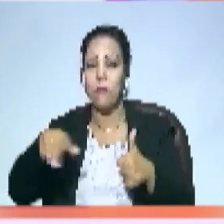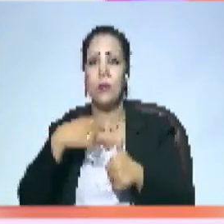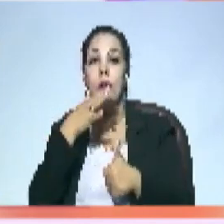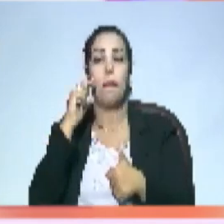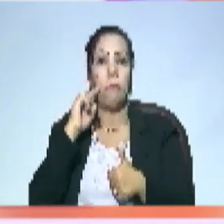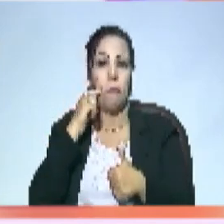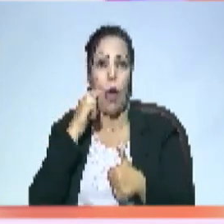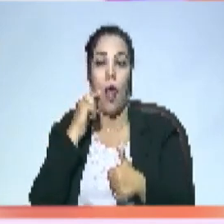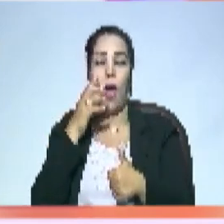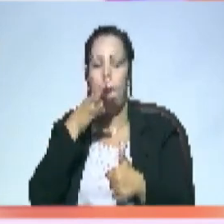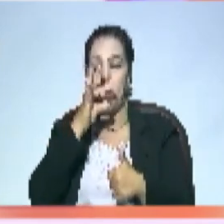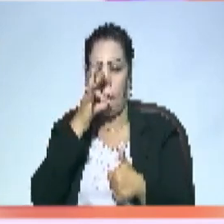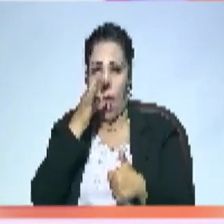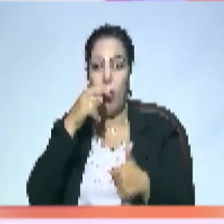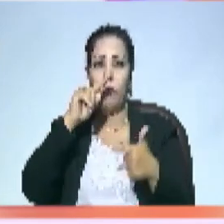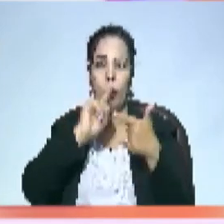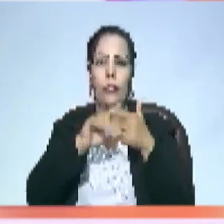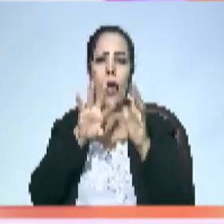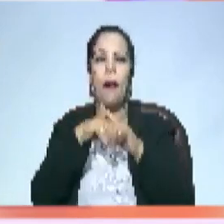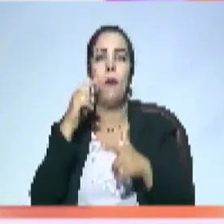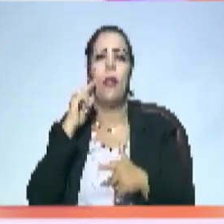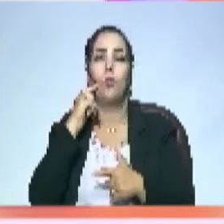الكانيلوني الحلو.